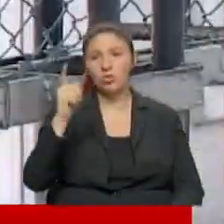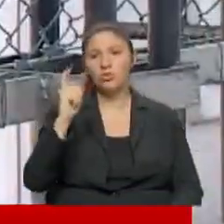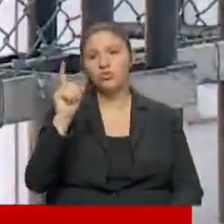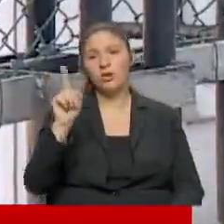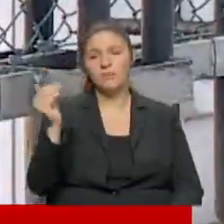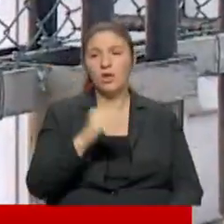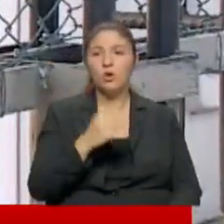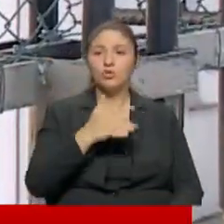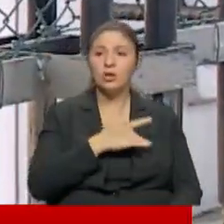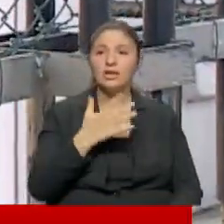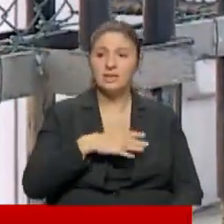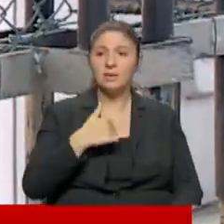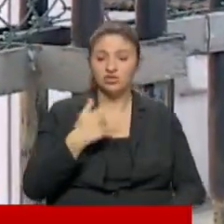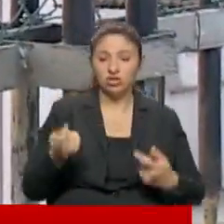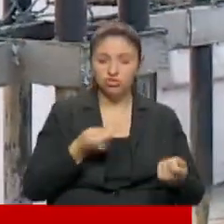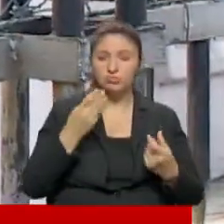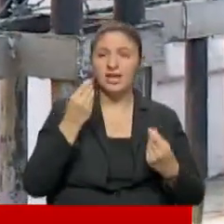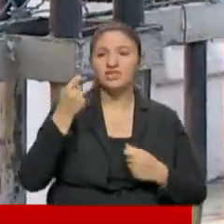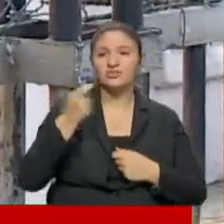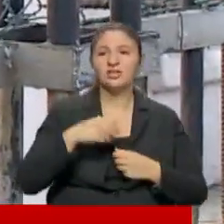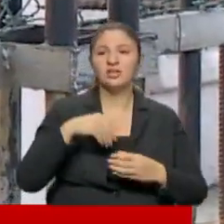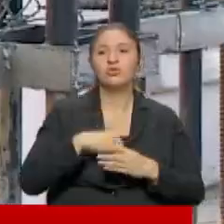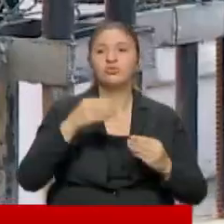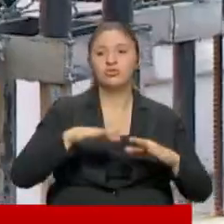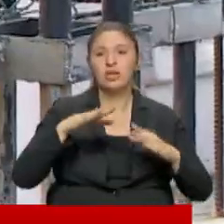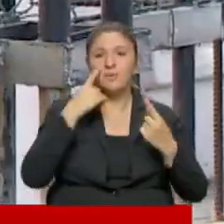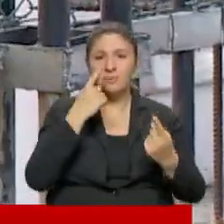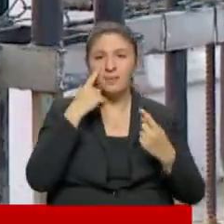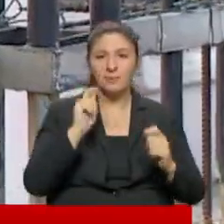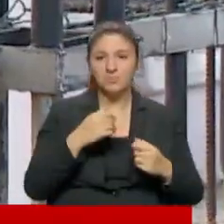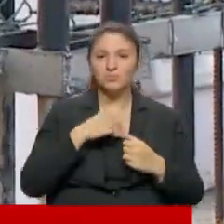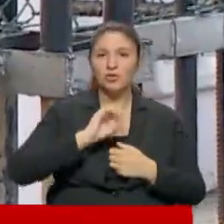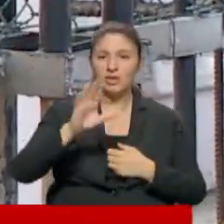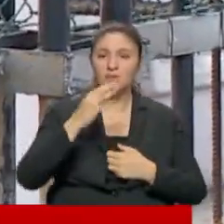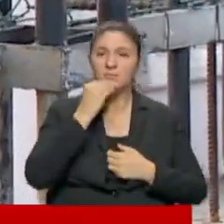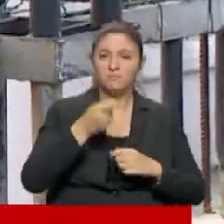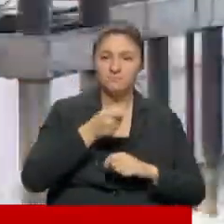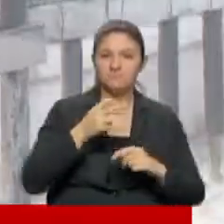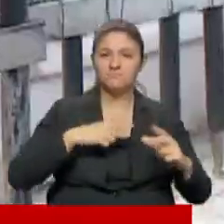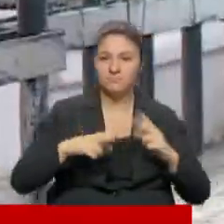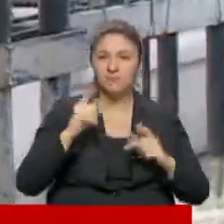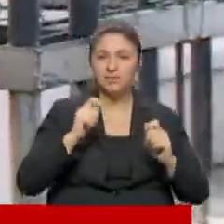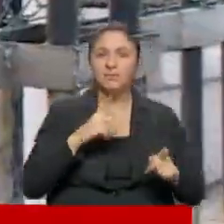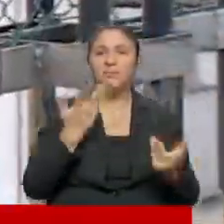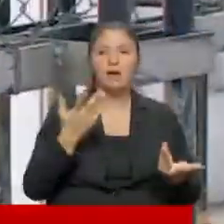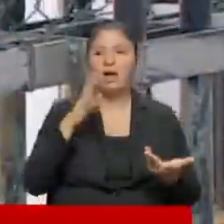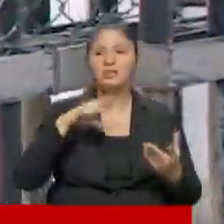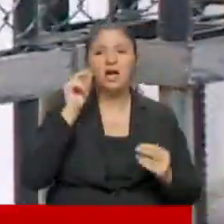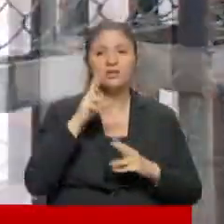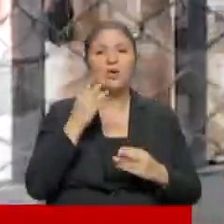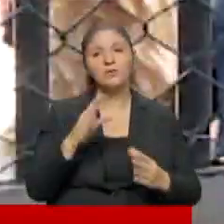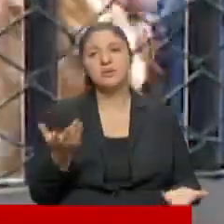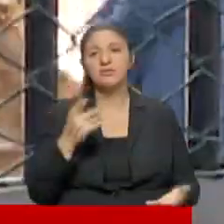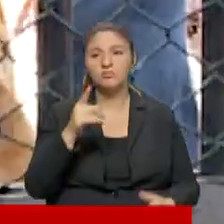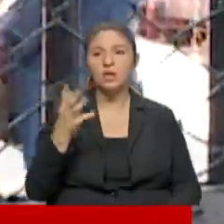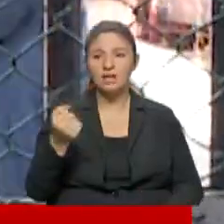eve. Gönül isterdi ki çalışayım, daha iyi koşulda çocuklarımı göndereyim, yedireyim, içireyim. Herkesin hayalleri olmuyor